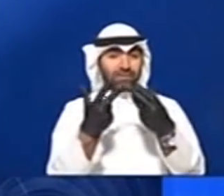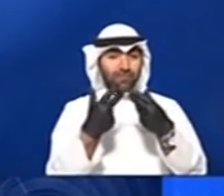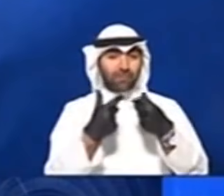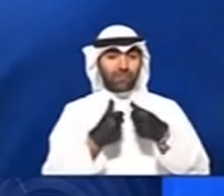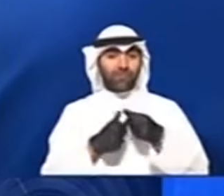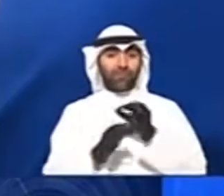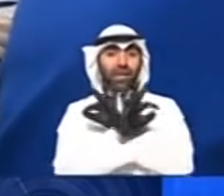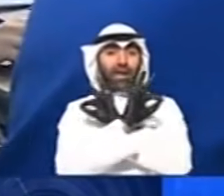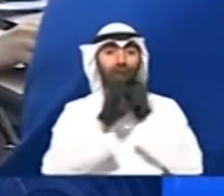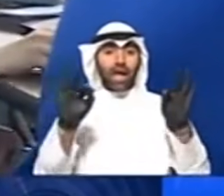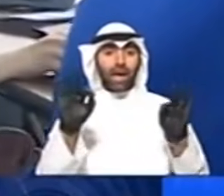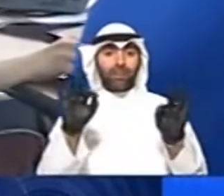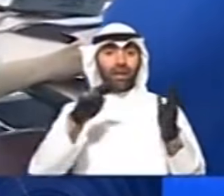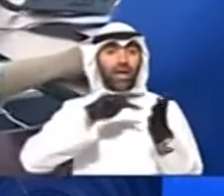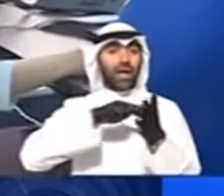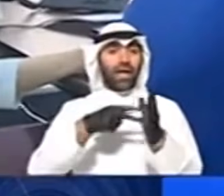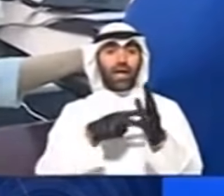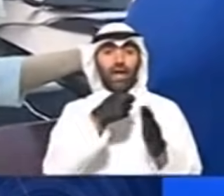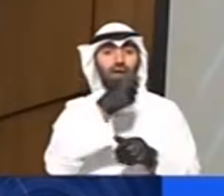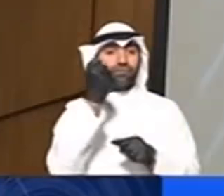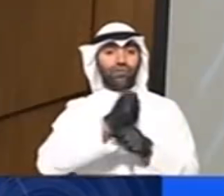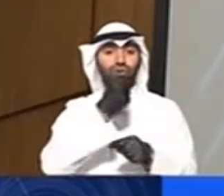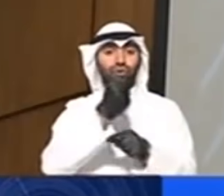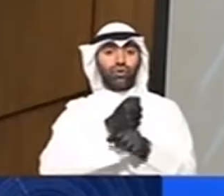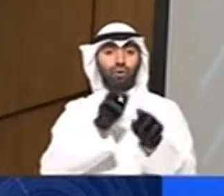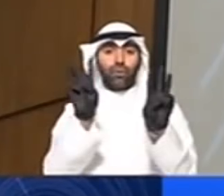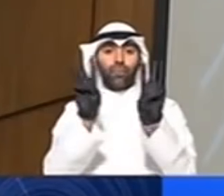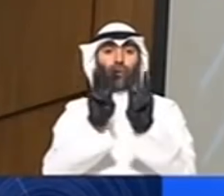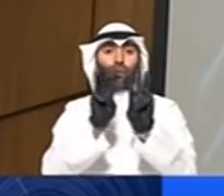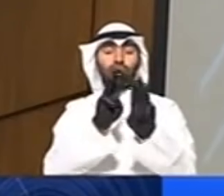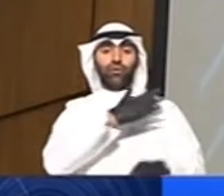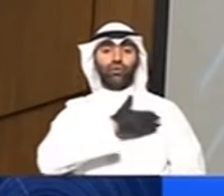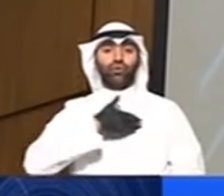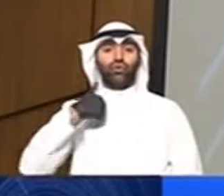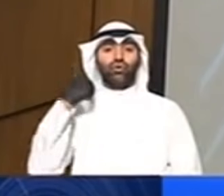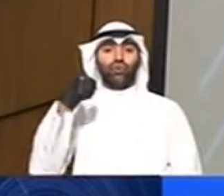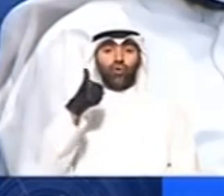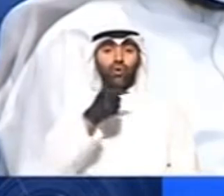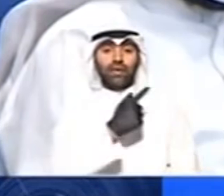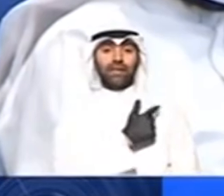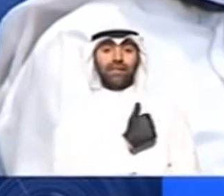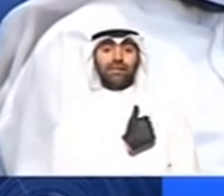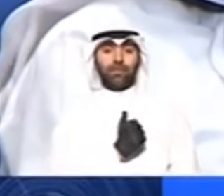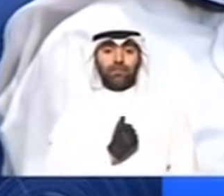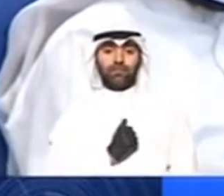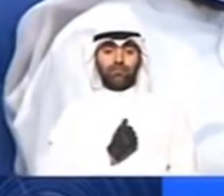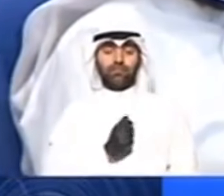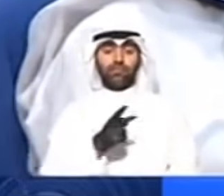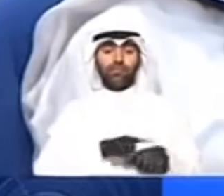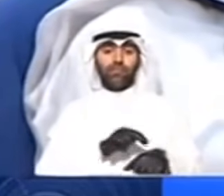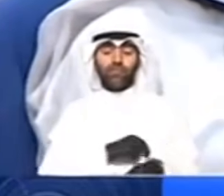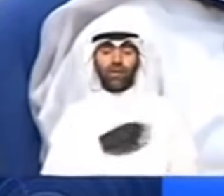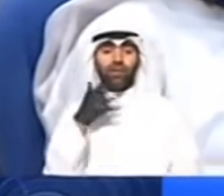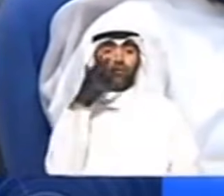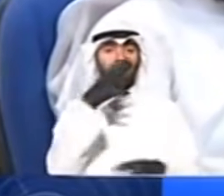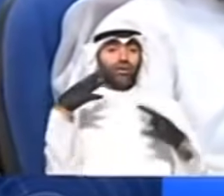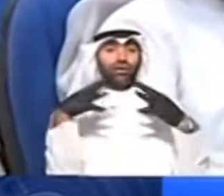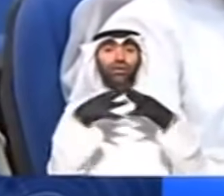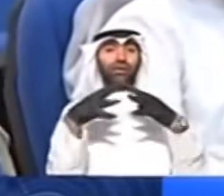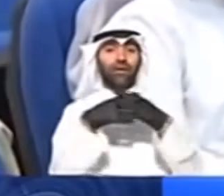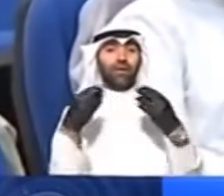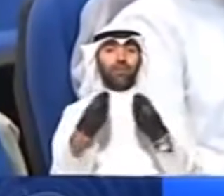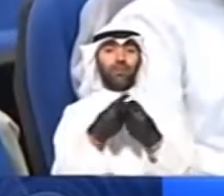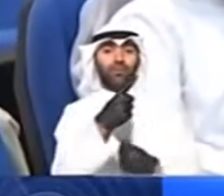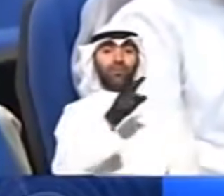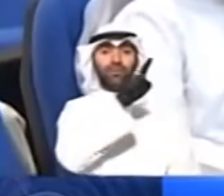الذي دشنته وزارة الصحة بالتعاون مع الجهاز المركزي لتكنولوجيا المعلومات وشركة زين للاتصالات